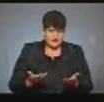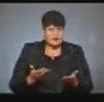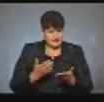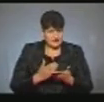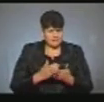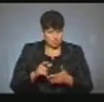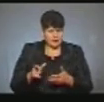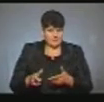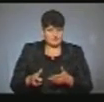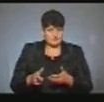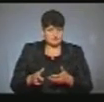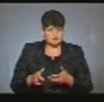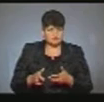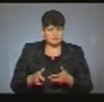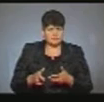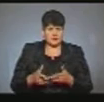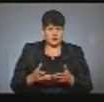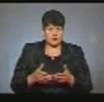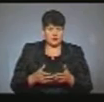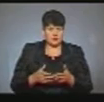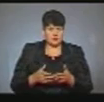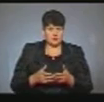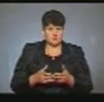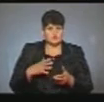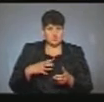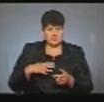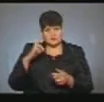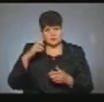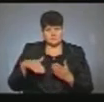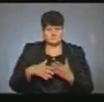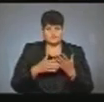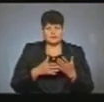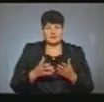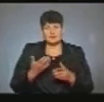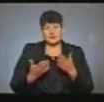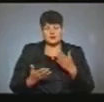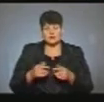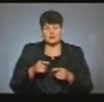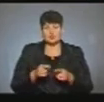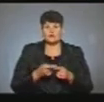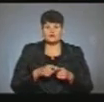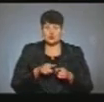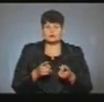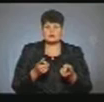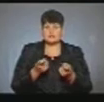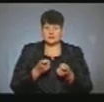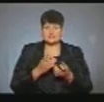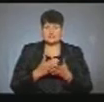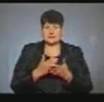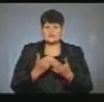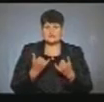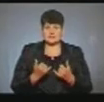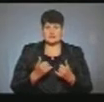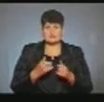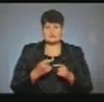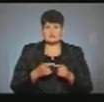області розраховувати на певну державну підтримку загалом? Тільки якщо вони будуть до цього залучати наявний на зараз механізм –